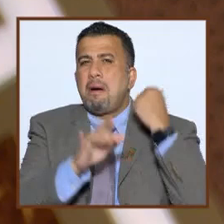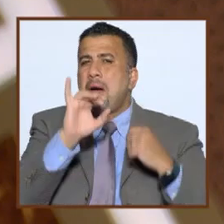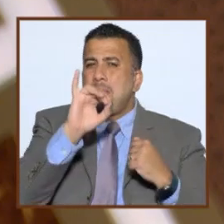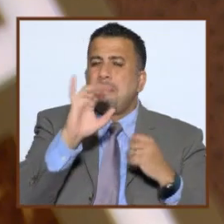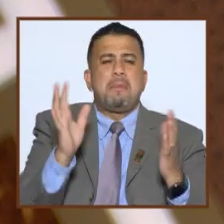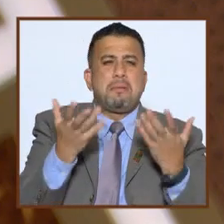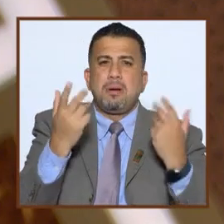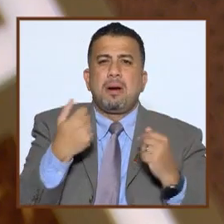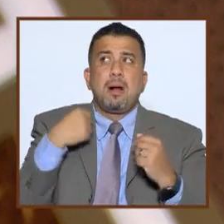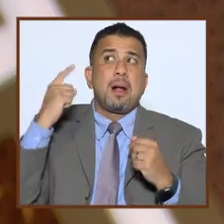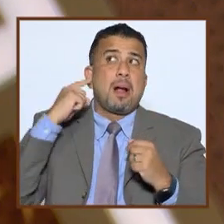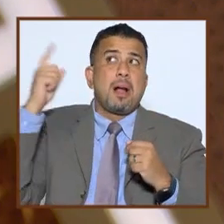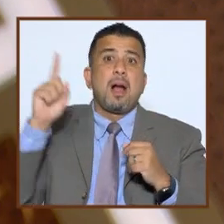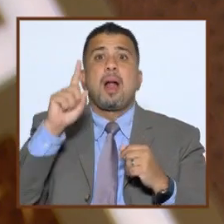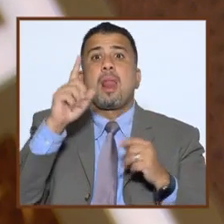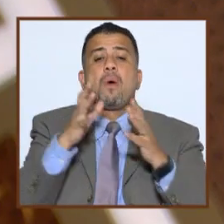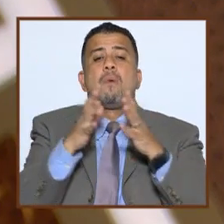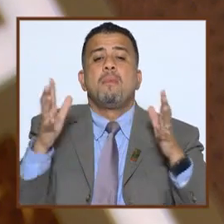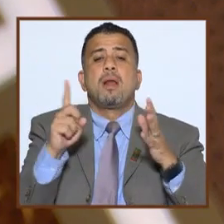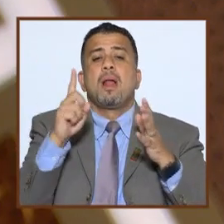على الاذان ياذن يقول الله اكبر